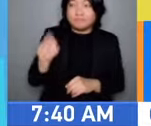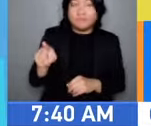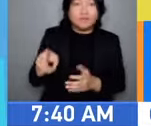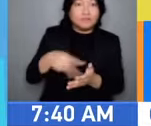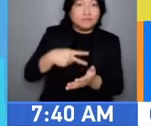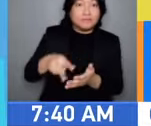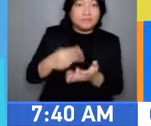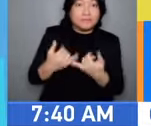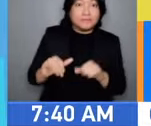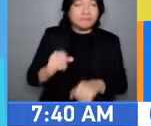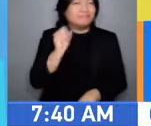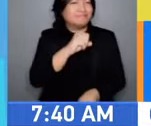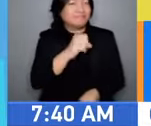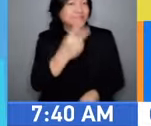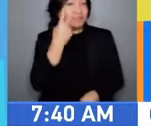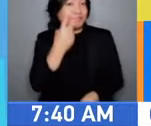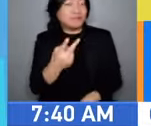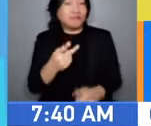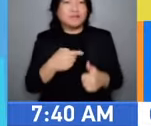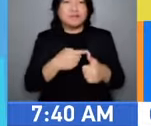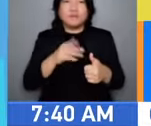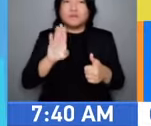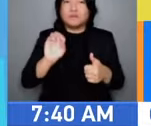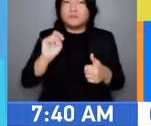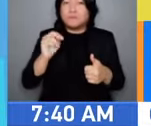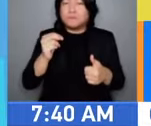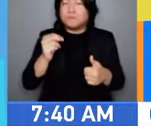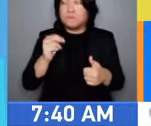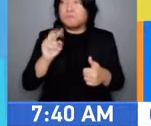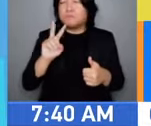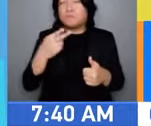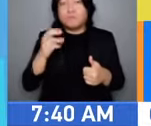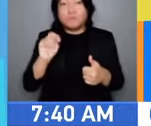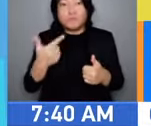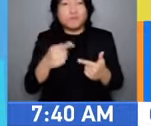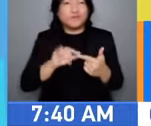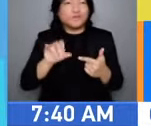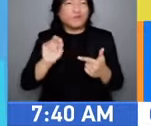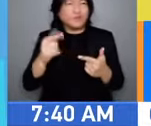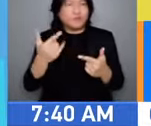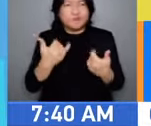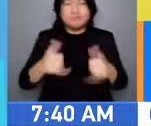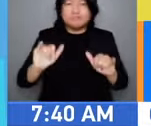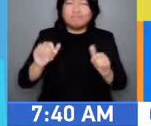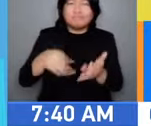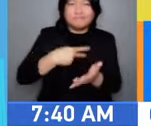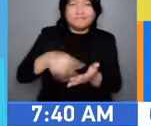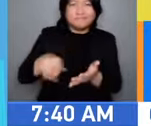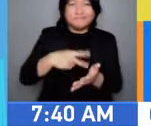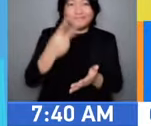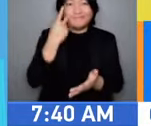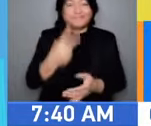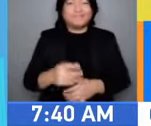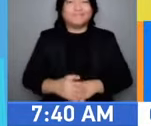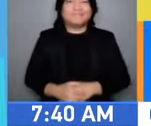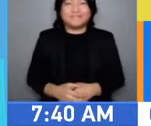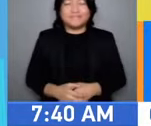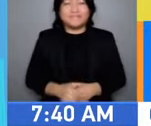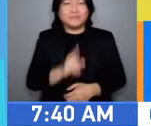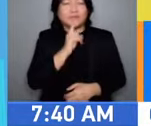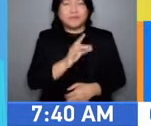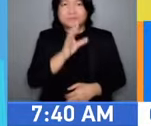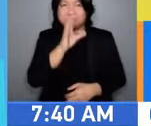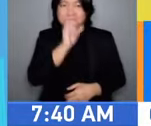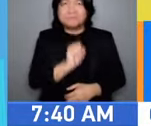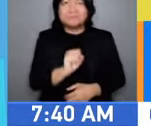sina Danilo. We're still kahit paano, somehow, meron pa rin silang para expression ng kanilang love for dance. Alam ko marami na